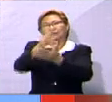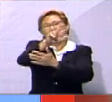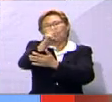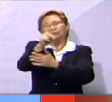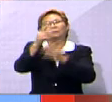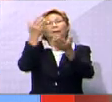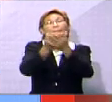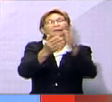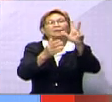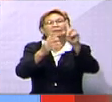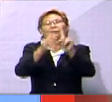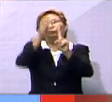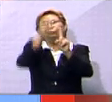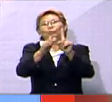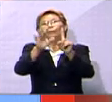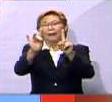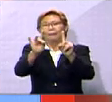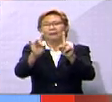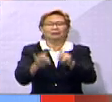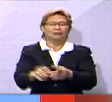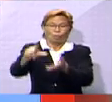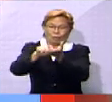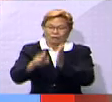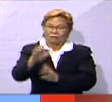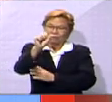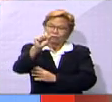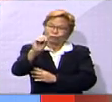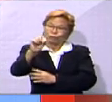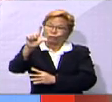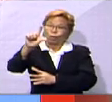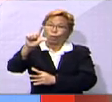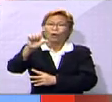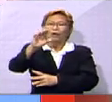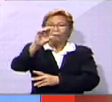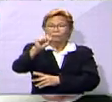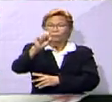31 Ogos 2017. Wartawan Solmi Ahmad Sofi melaporkan.